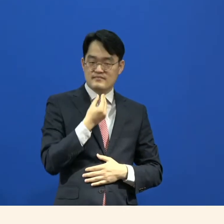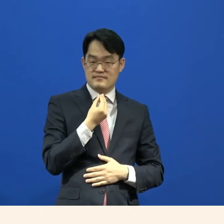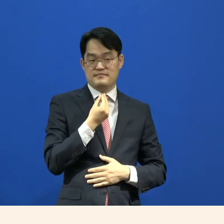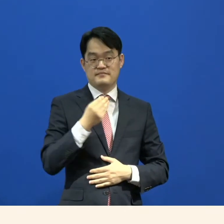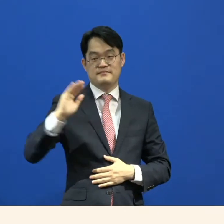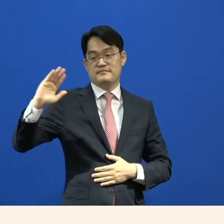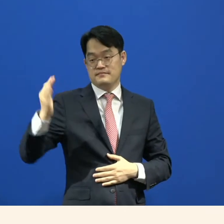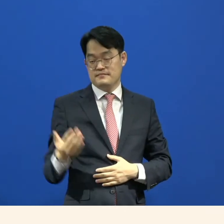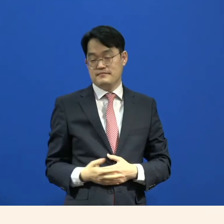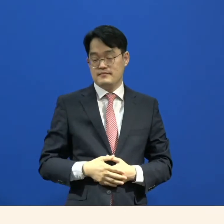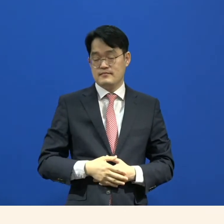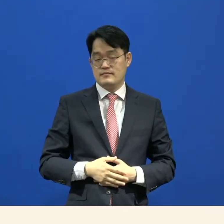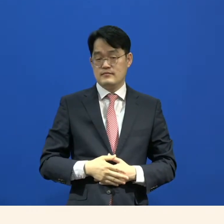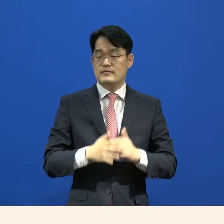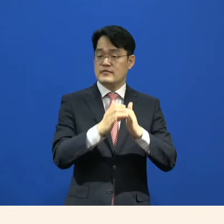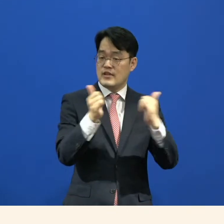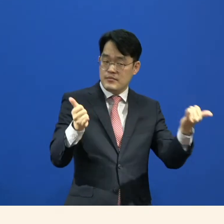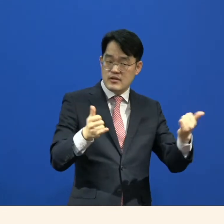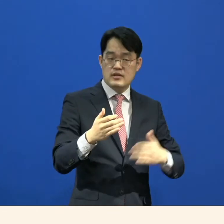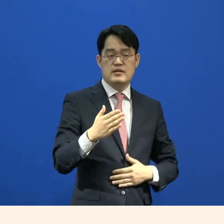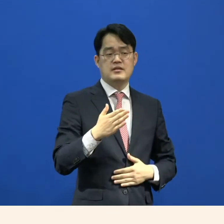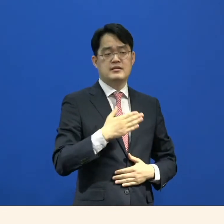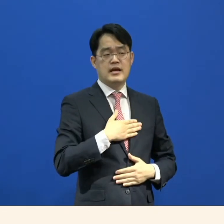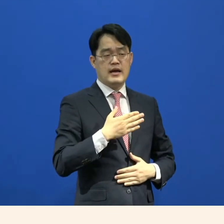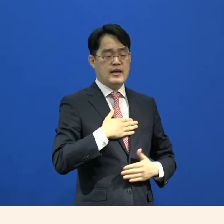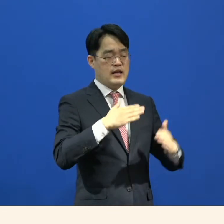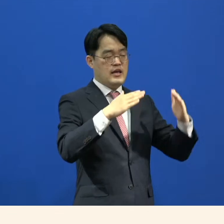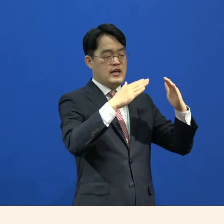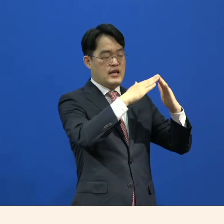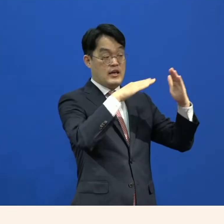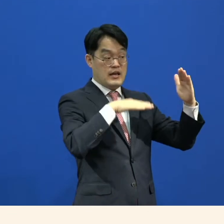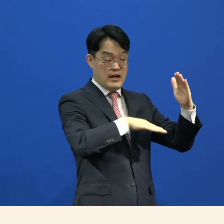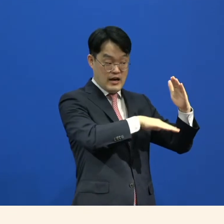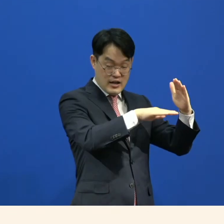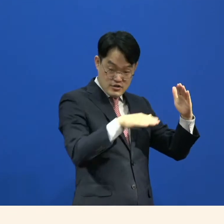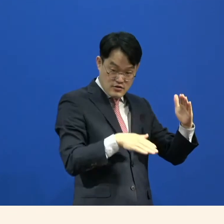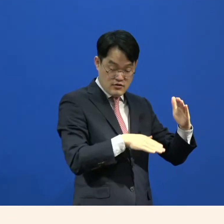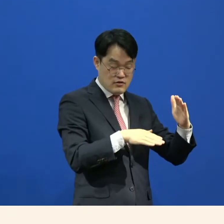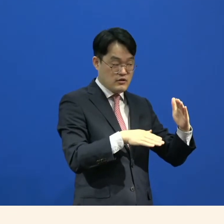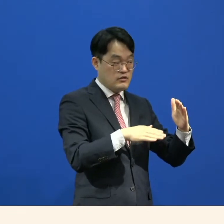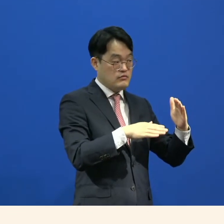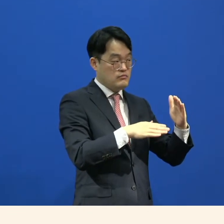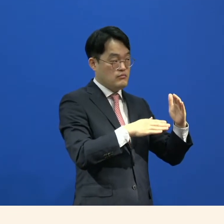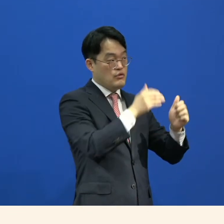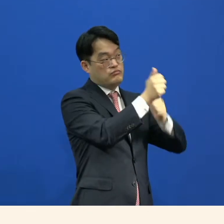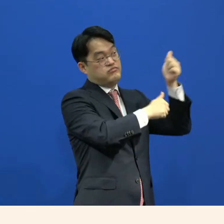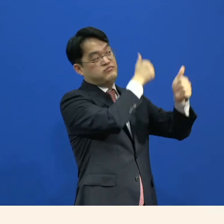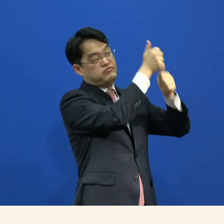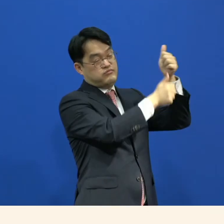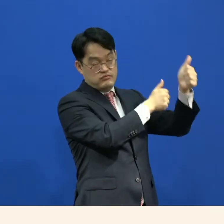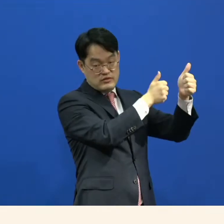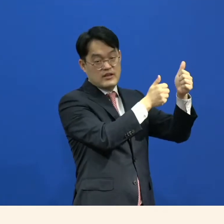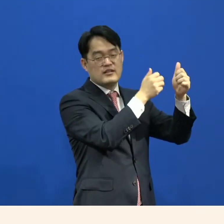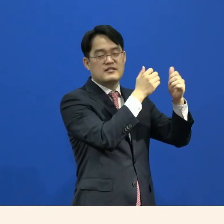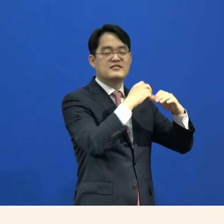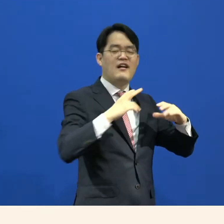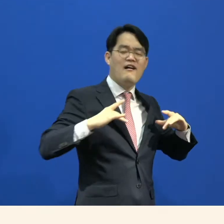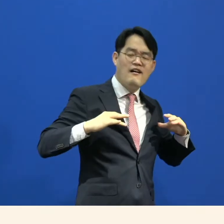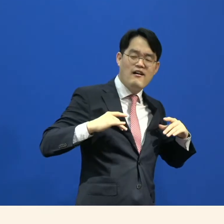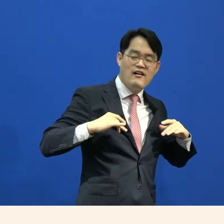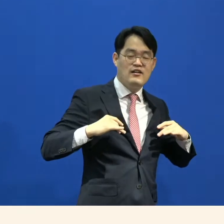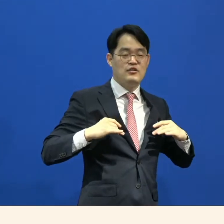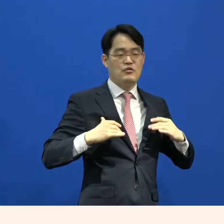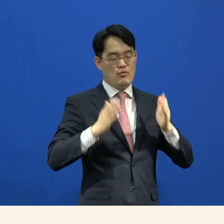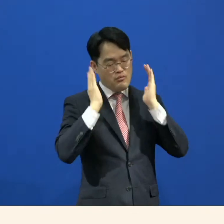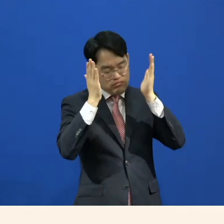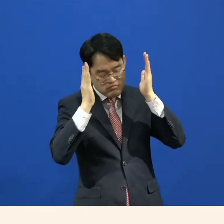사람들은 가문을 자랑하고 학력을 자랑하고 직업을 자랑하고 자신이 이룬 업적을 자랑하고